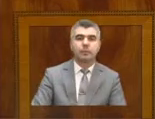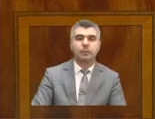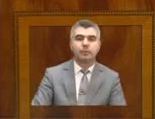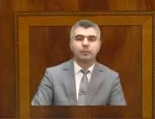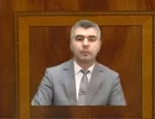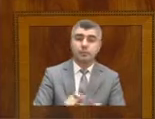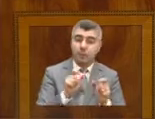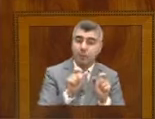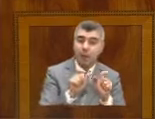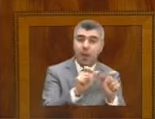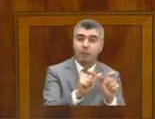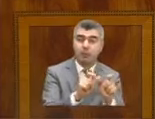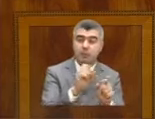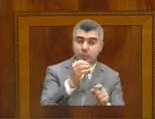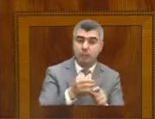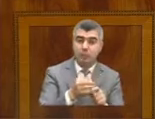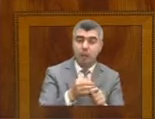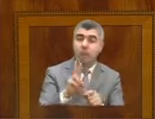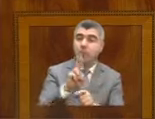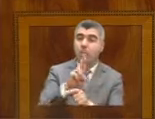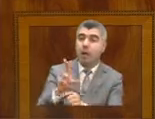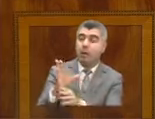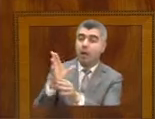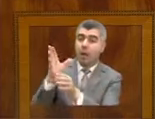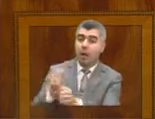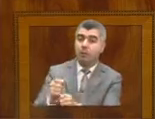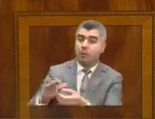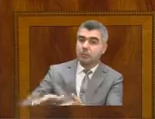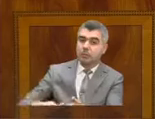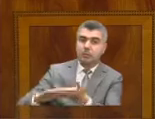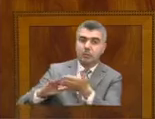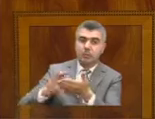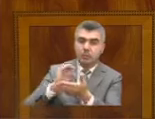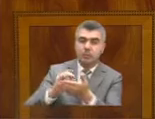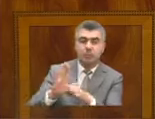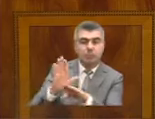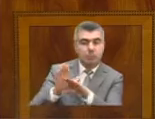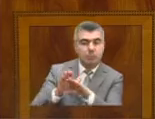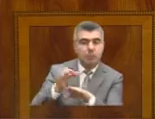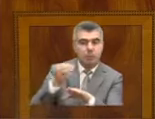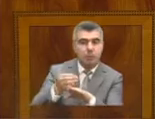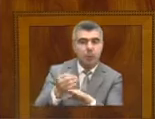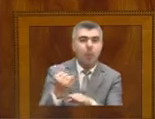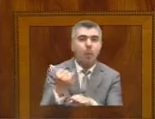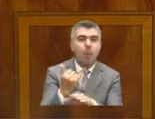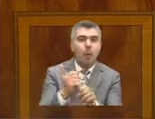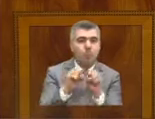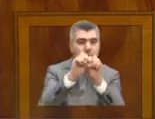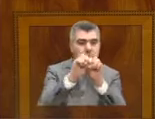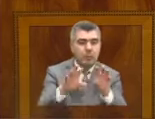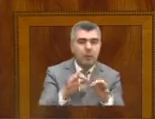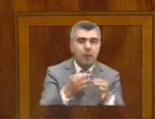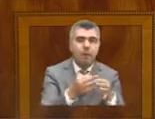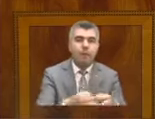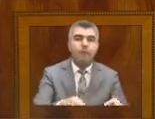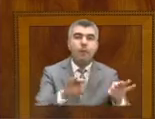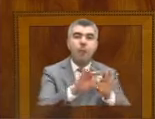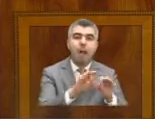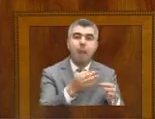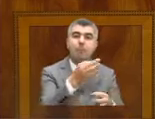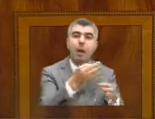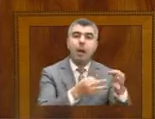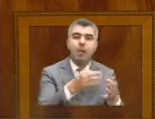عناية خاصة لتنفيذ التعليمات الملكية السامية بخصوص مواصلة تعميم محاكم الأسرة في كل